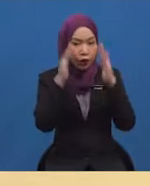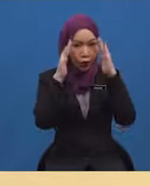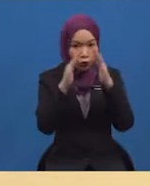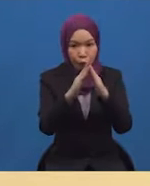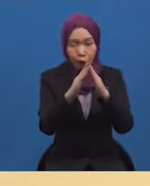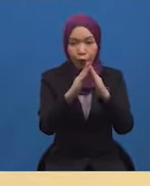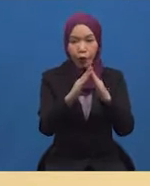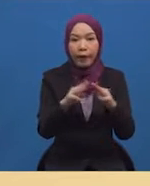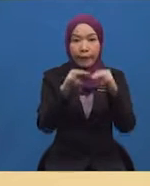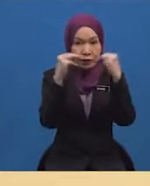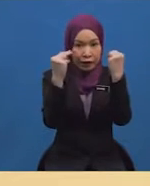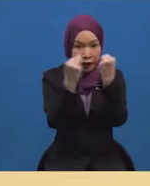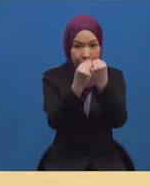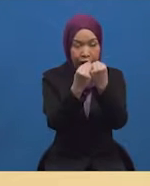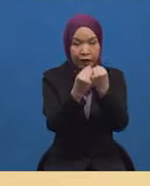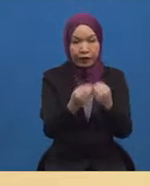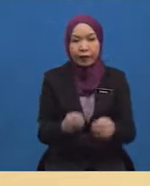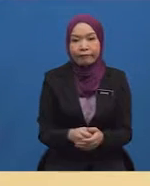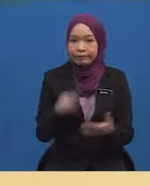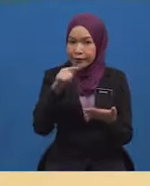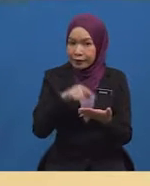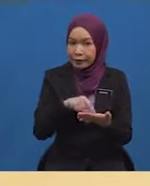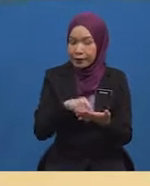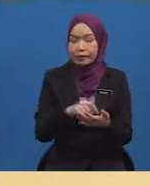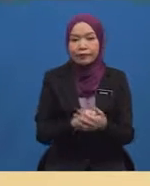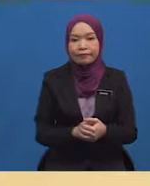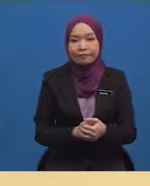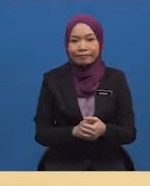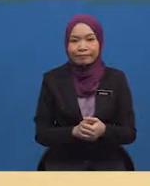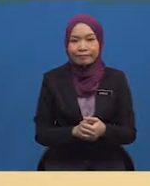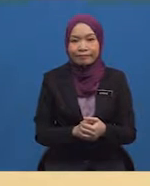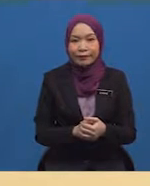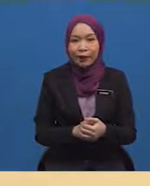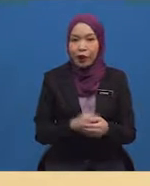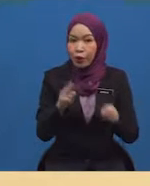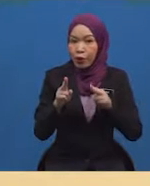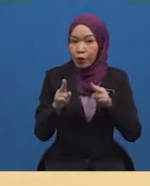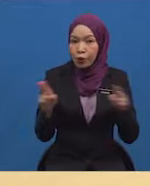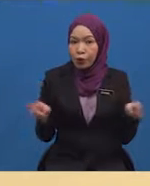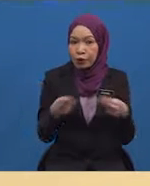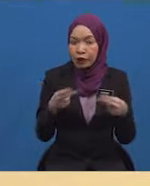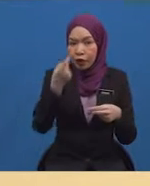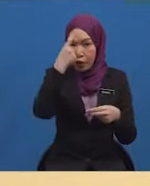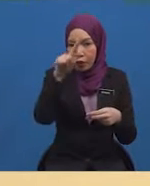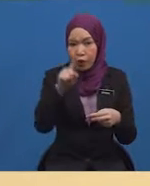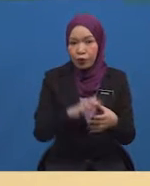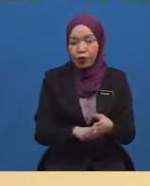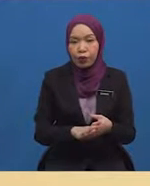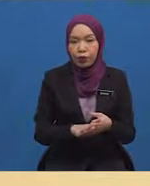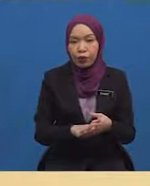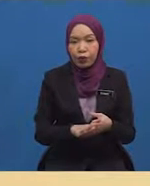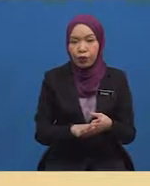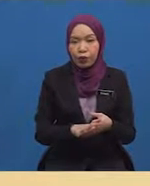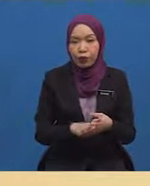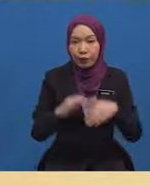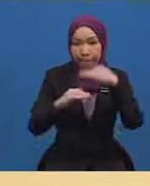penduduk tertarik ke kawasan-kawasan ini. usaha kerajaan untuk mengimbangi